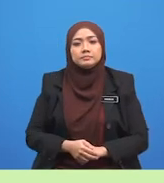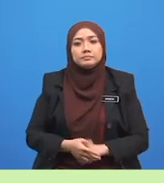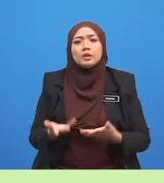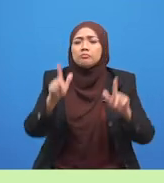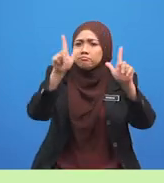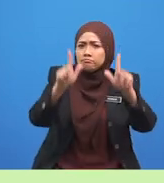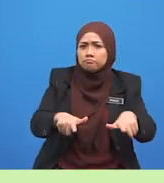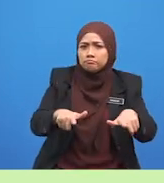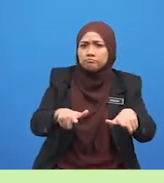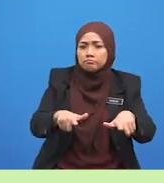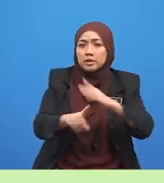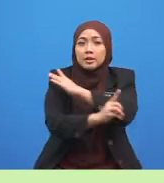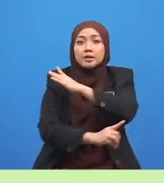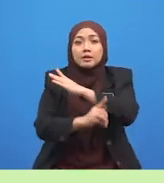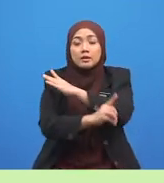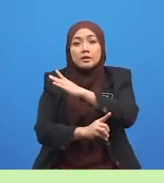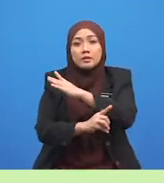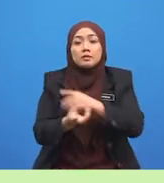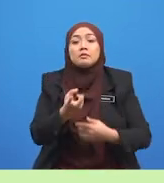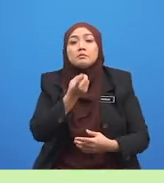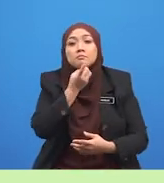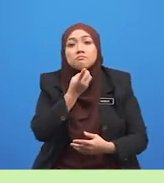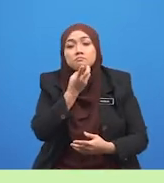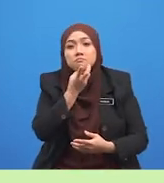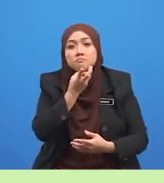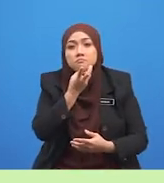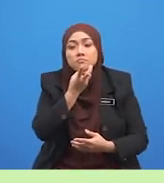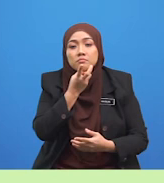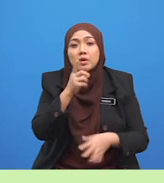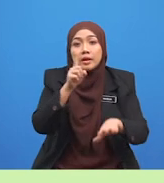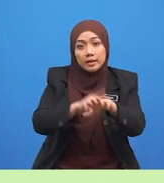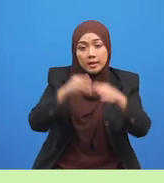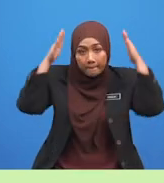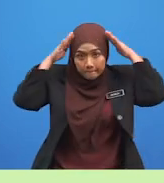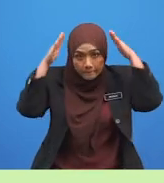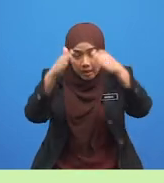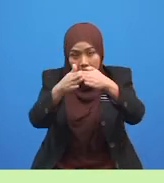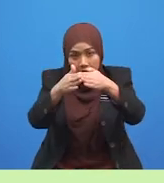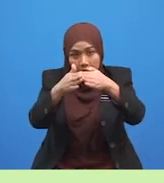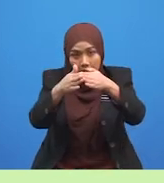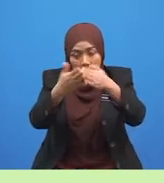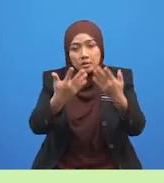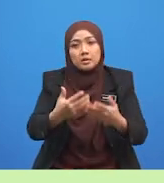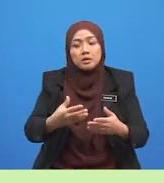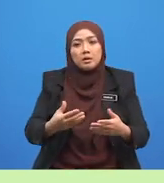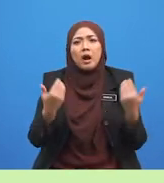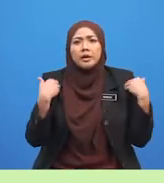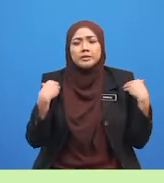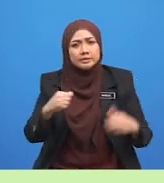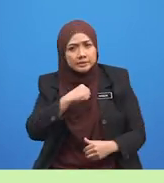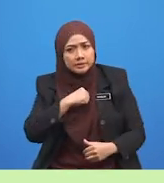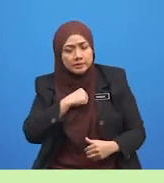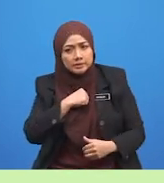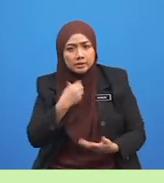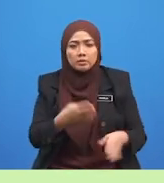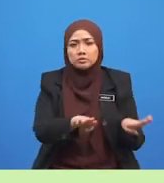Terletak di daerah Berah dalam negeri Pahang dan kepentingan tasik semula jadi ini pula ialah